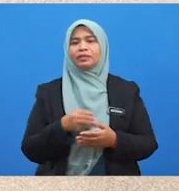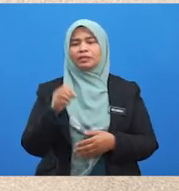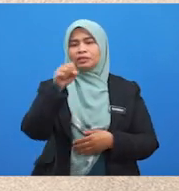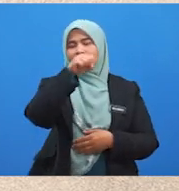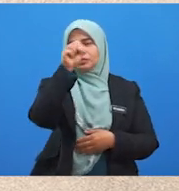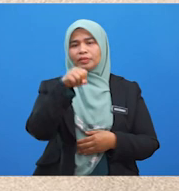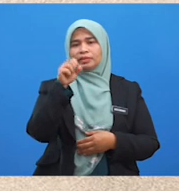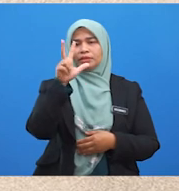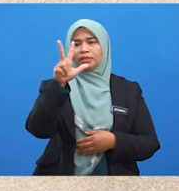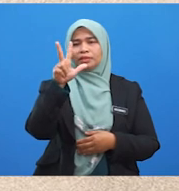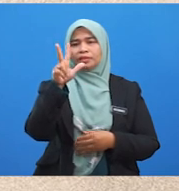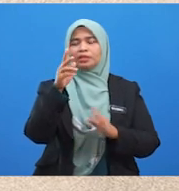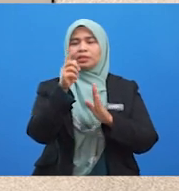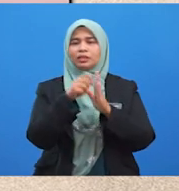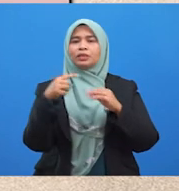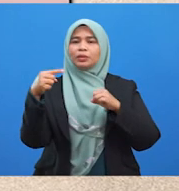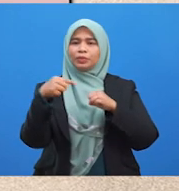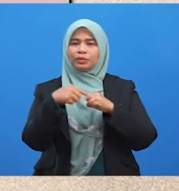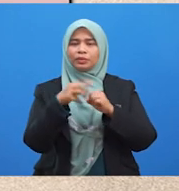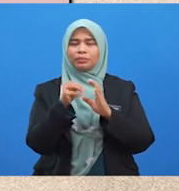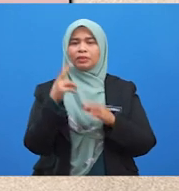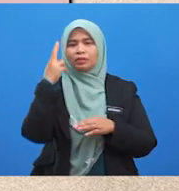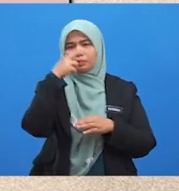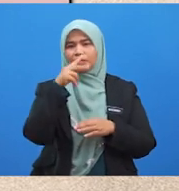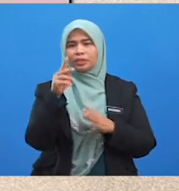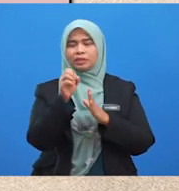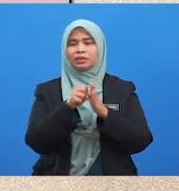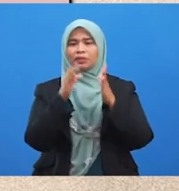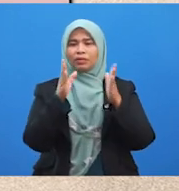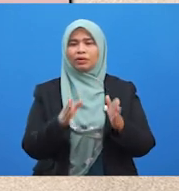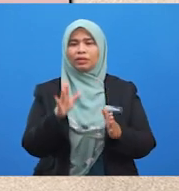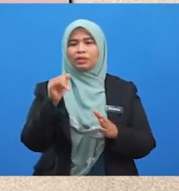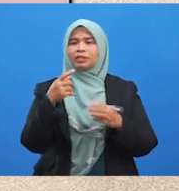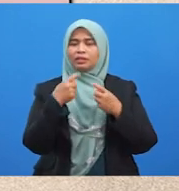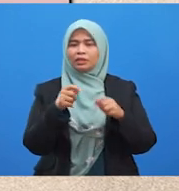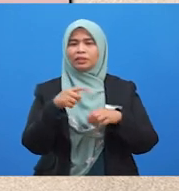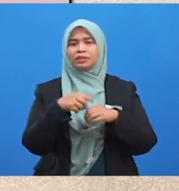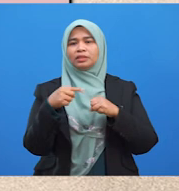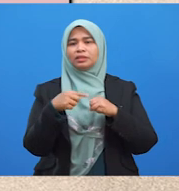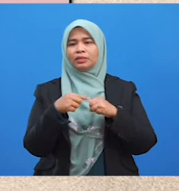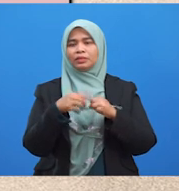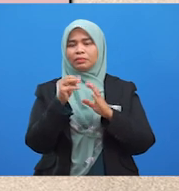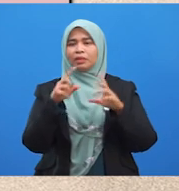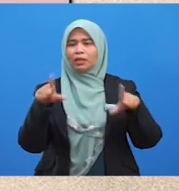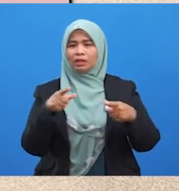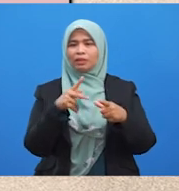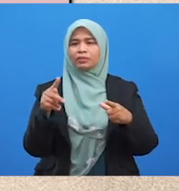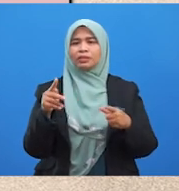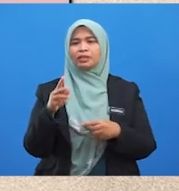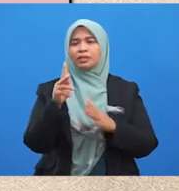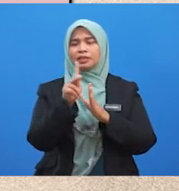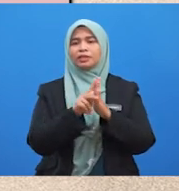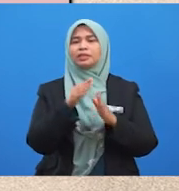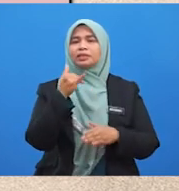Soalan ketiga. Tertuduh merupakan seorang yang telah didakwa melakukan